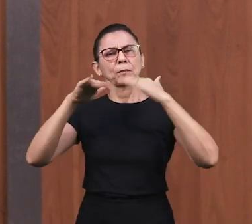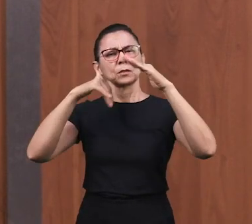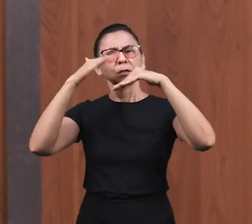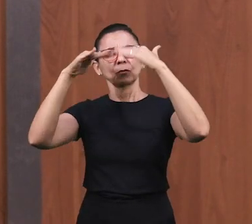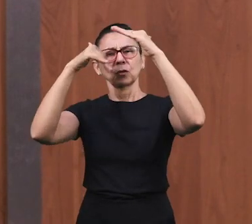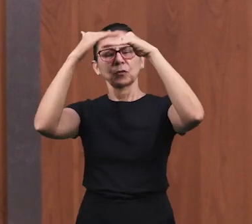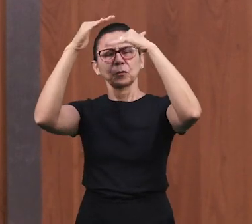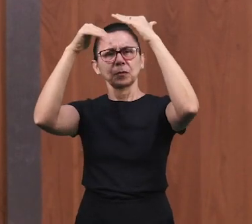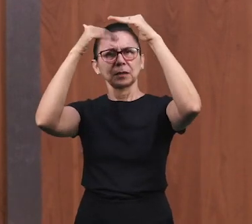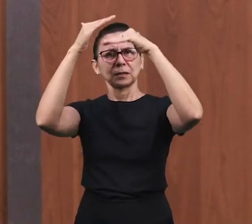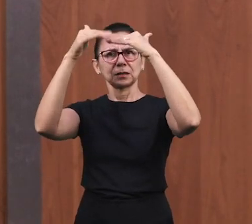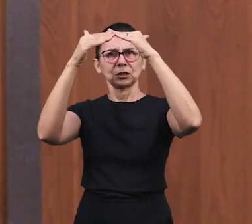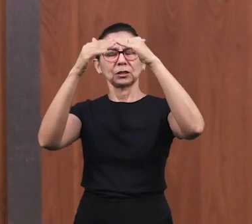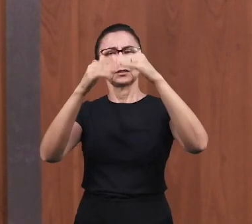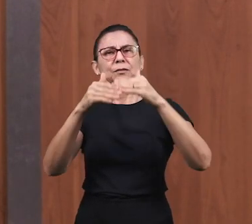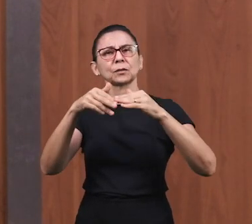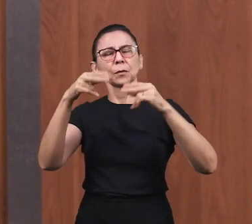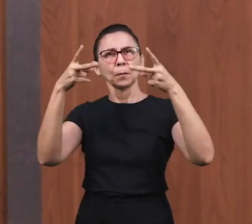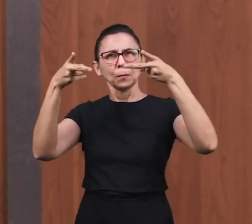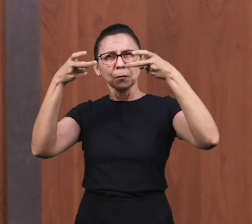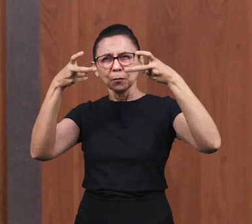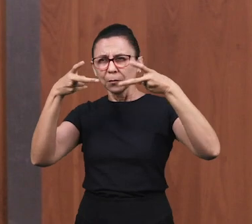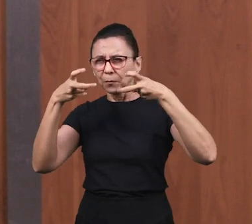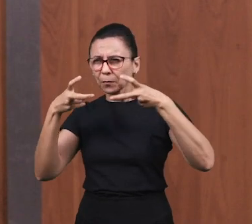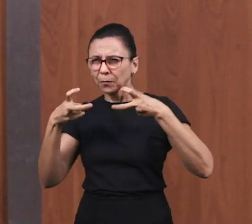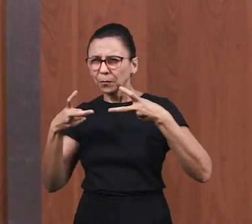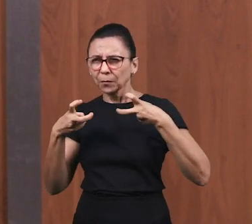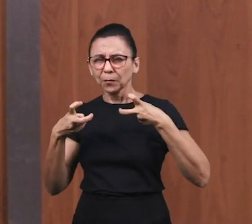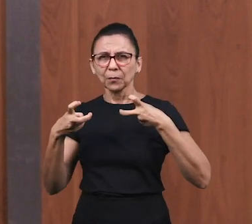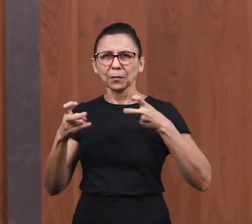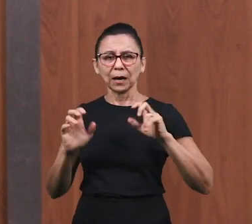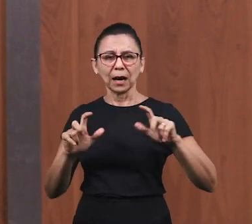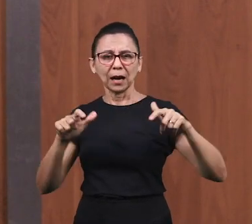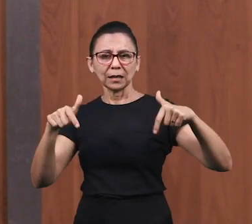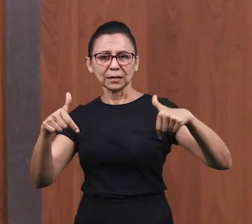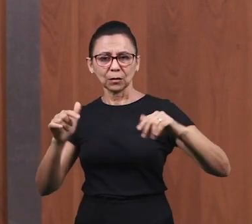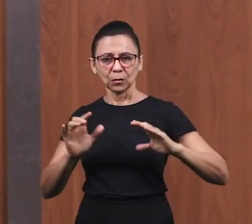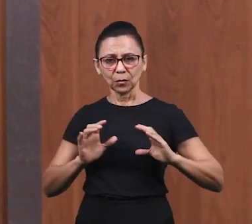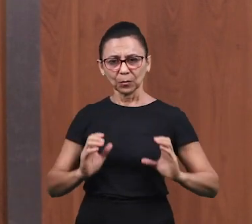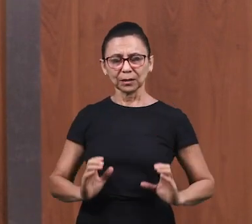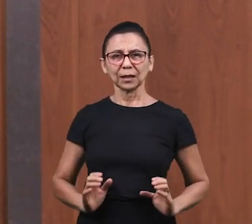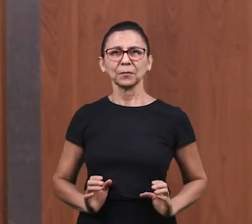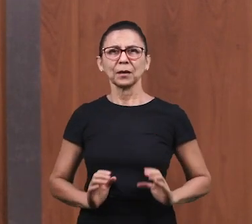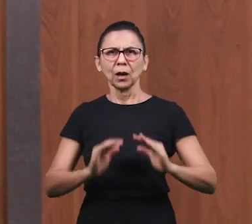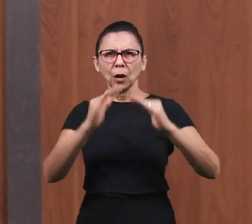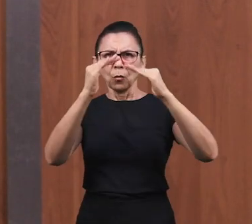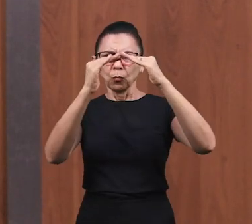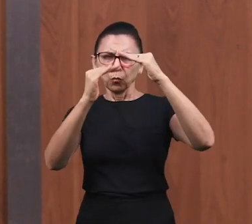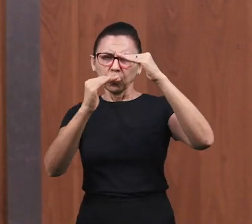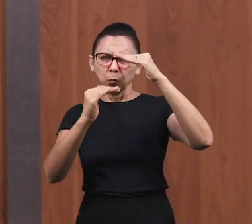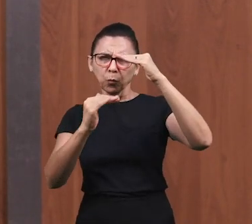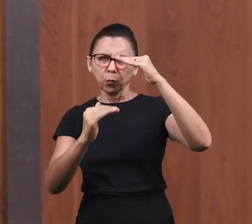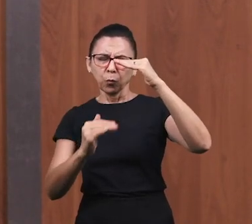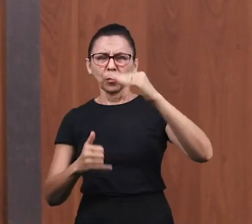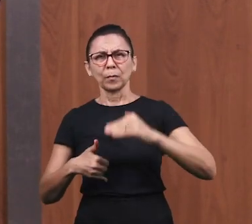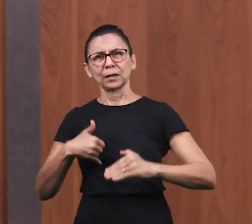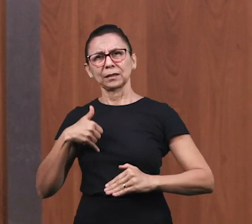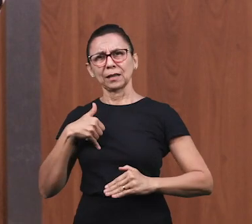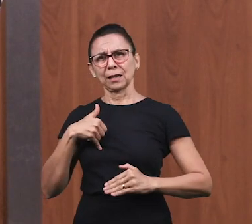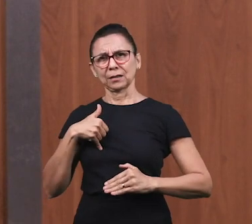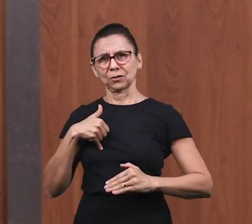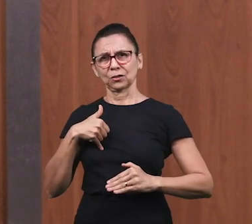intellectuelle. C'est un problème de cognition, moteur et du comportement